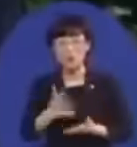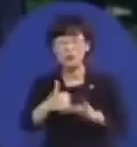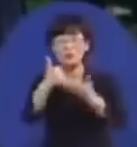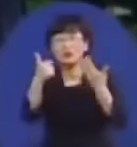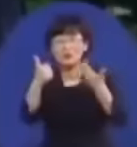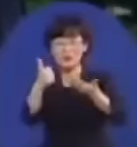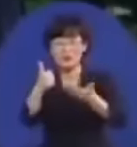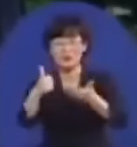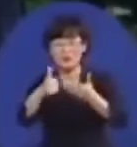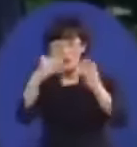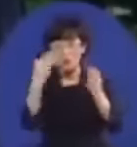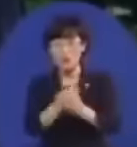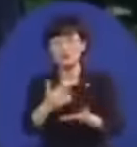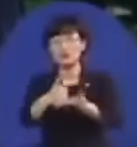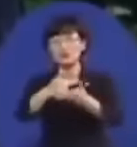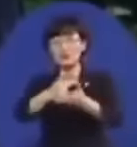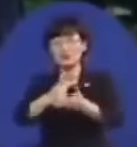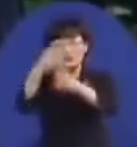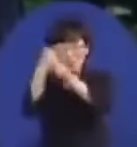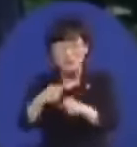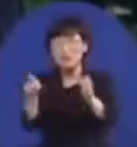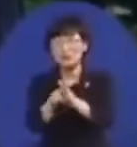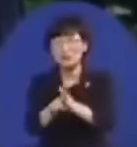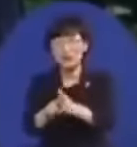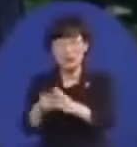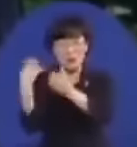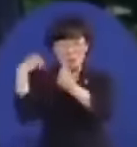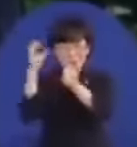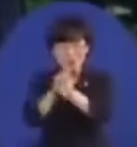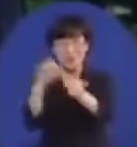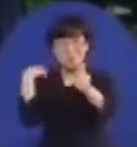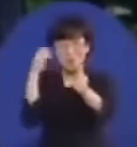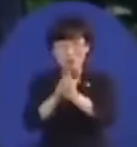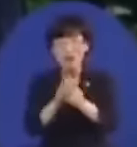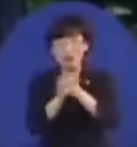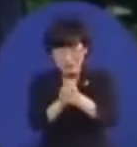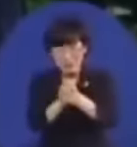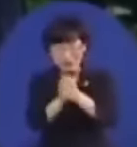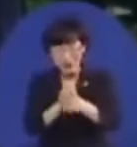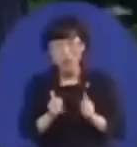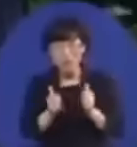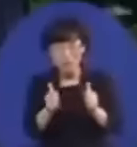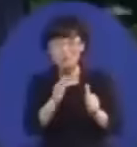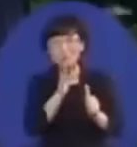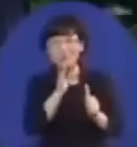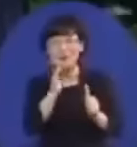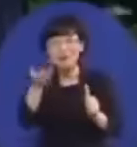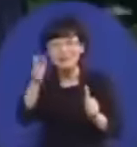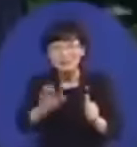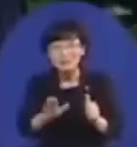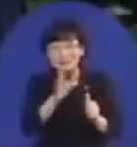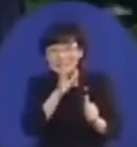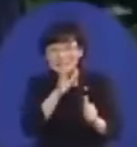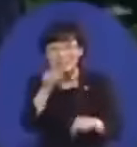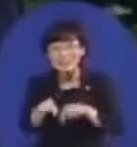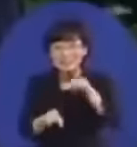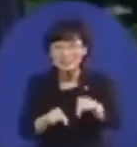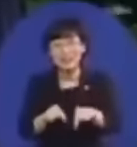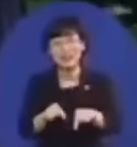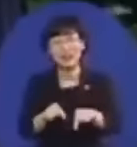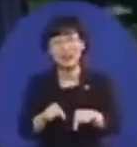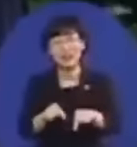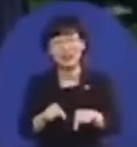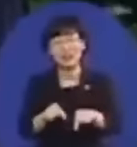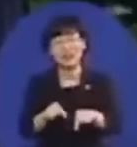주님께 주여 내 인생을 주님께 내놓습니다. 내가 맡깁니다고 기도는 그렇게 하는데 사는 것은 그렇게 안 살아요.